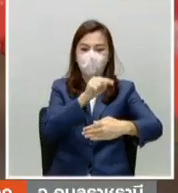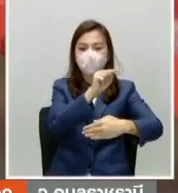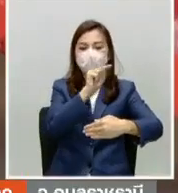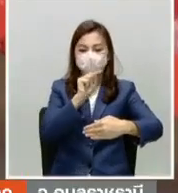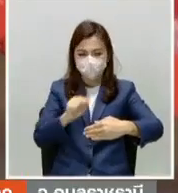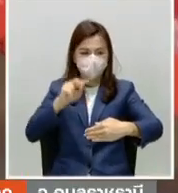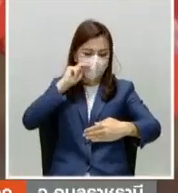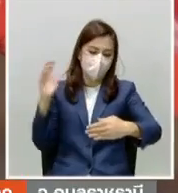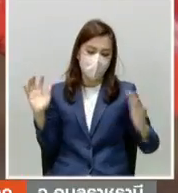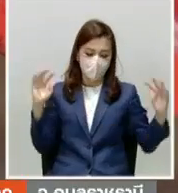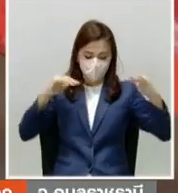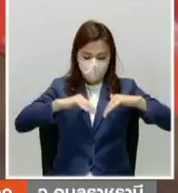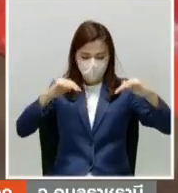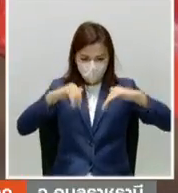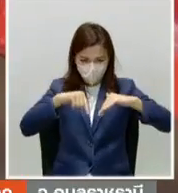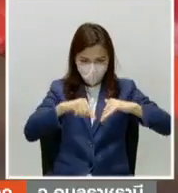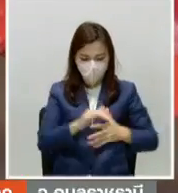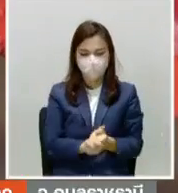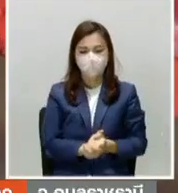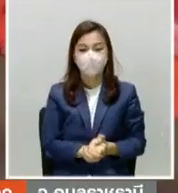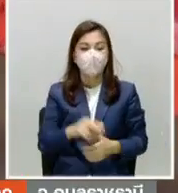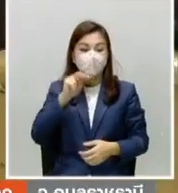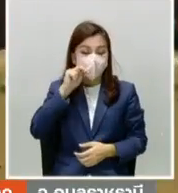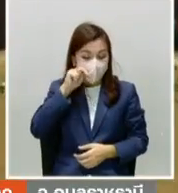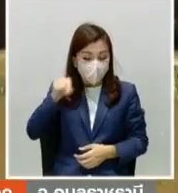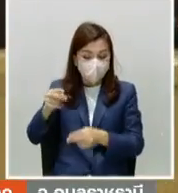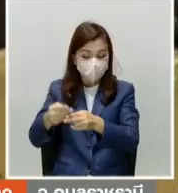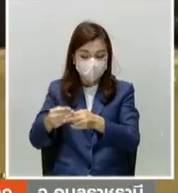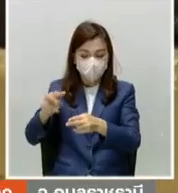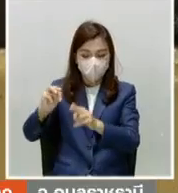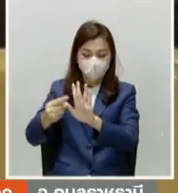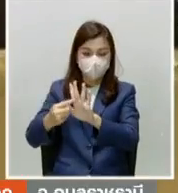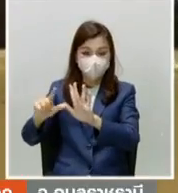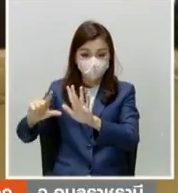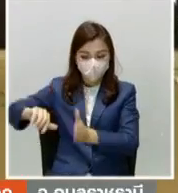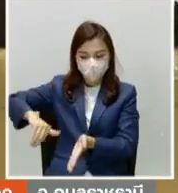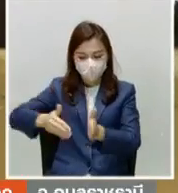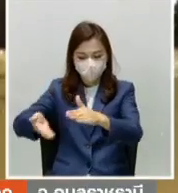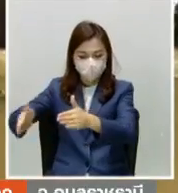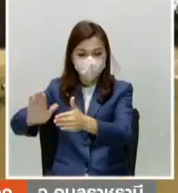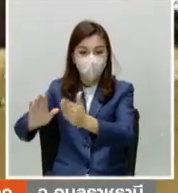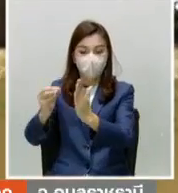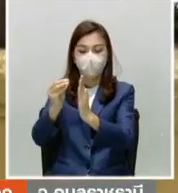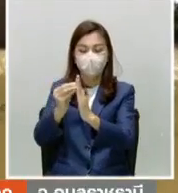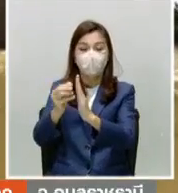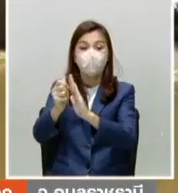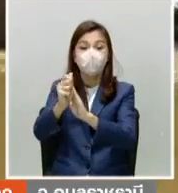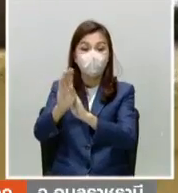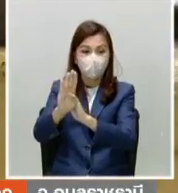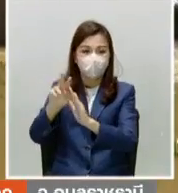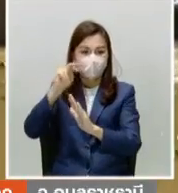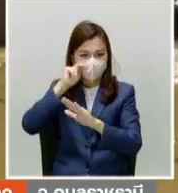มกันที่นี่นะครับส่วนระดับแม่น้ำมูลที่สถานีวัดน้ำสะพานเสรีประชาธิปไตยอำเภอเมืองอุบลราชธานีระ